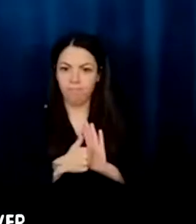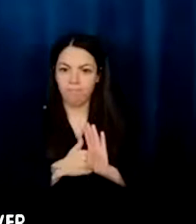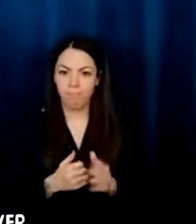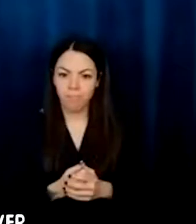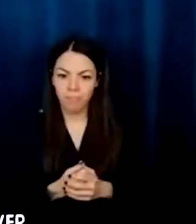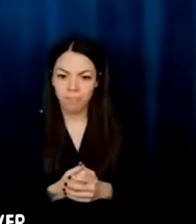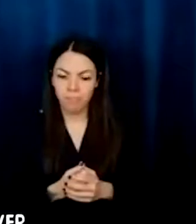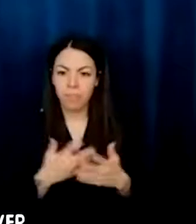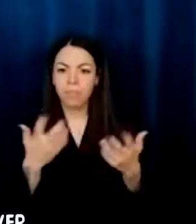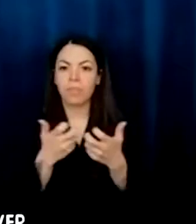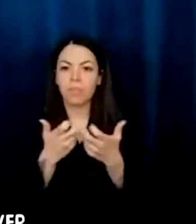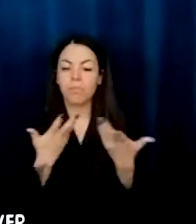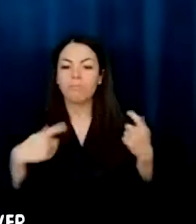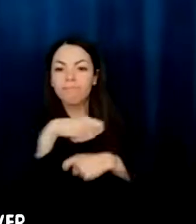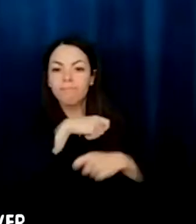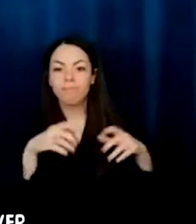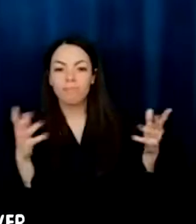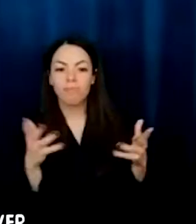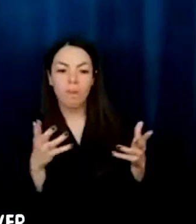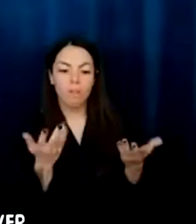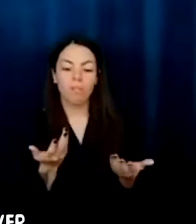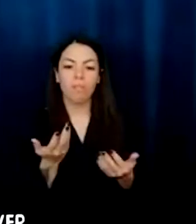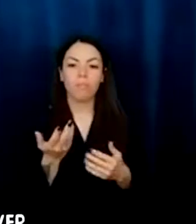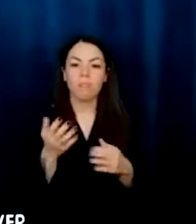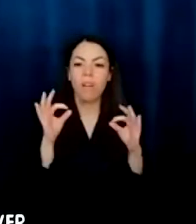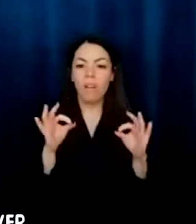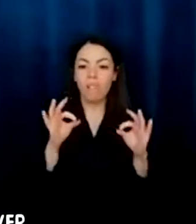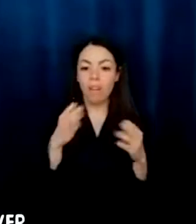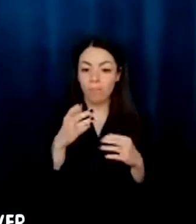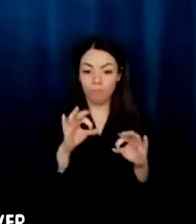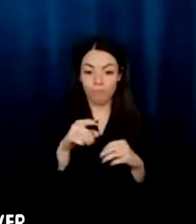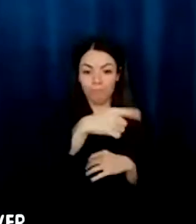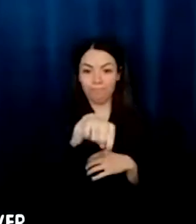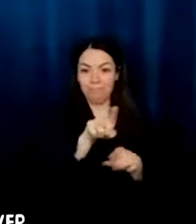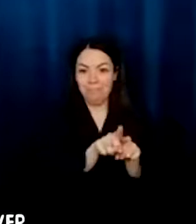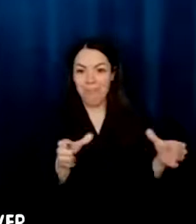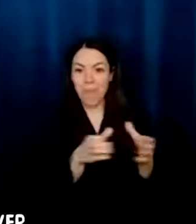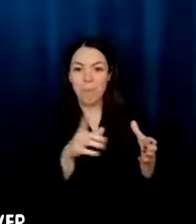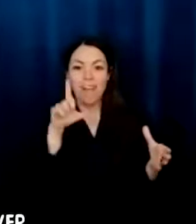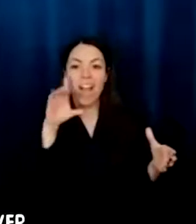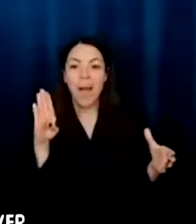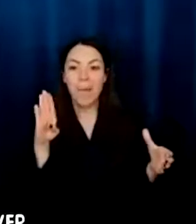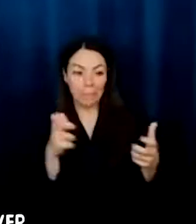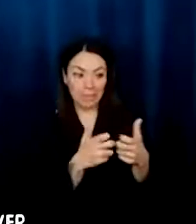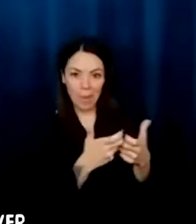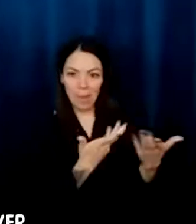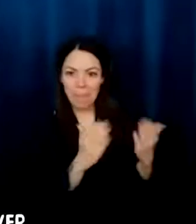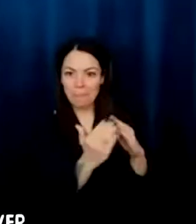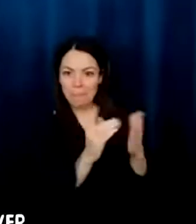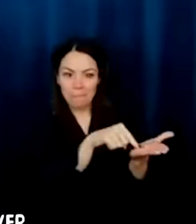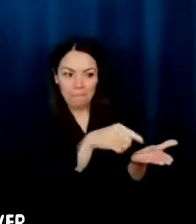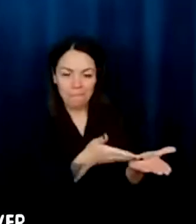Si, par exemple, peut-être dans des groupes comme vous le faites à la Lab, c'est pour ça aussi que c'est vraiment